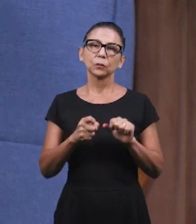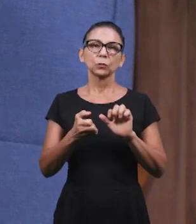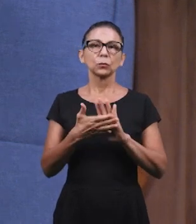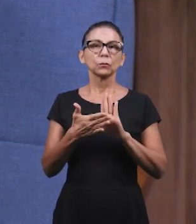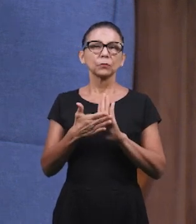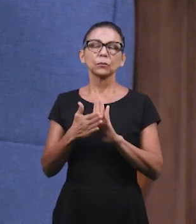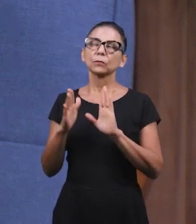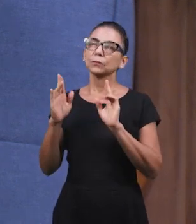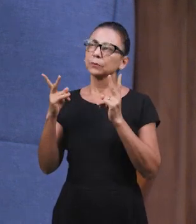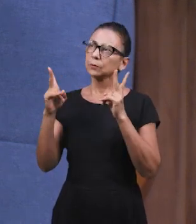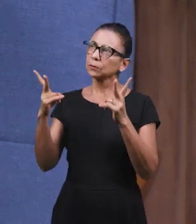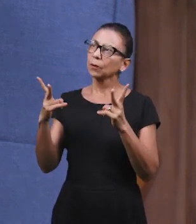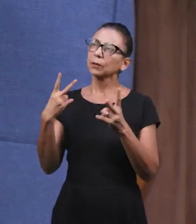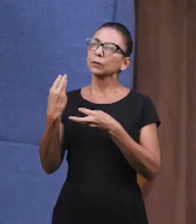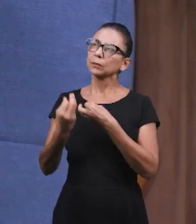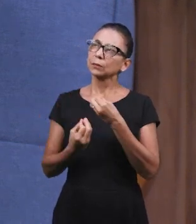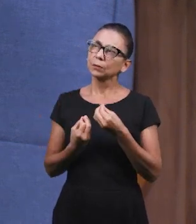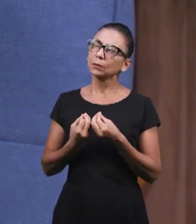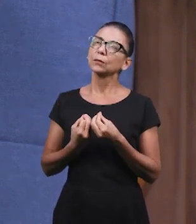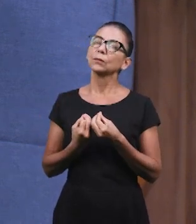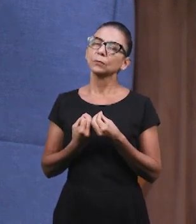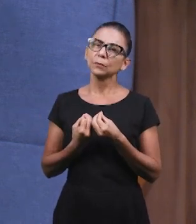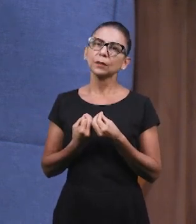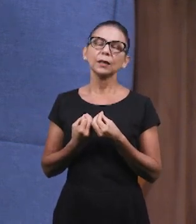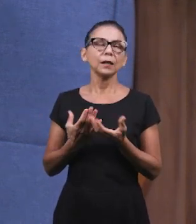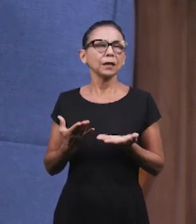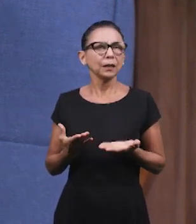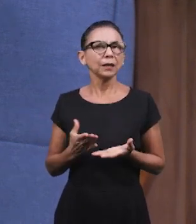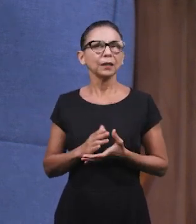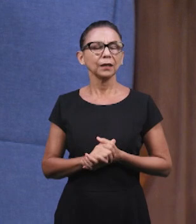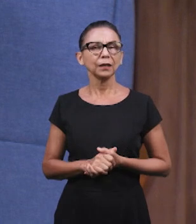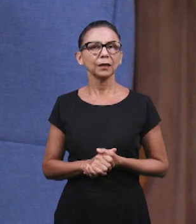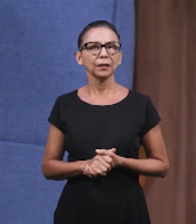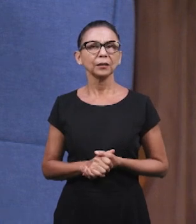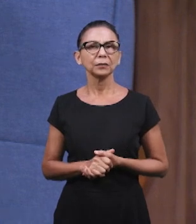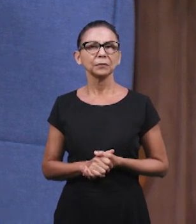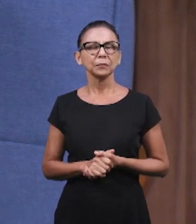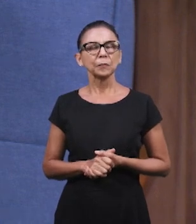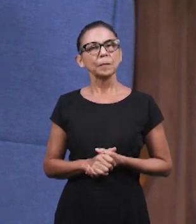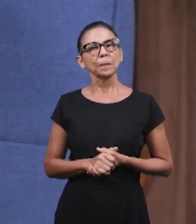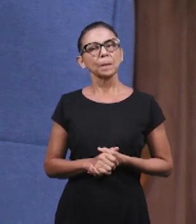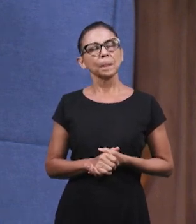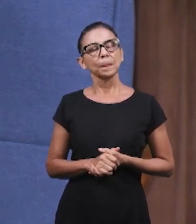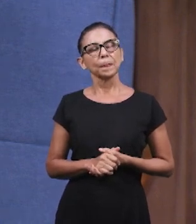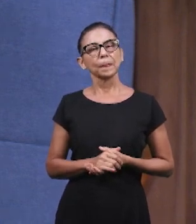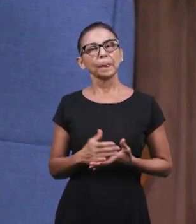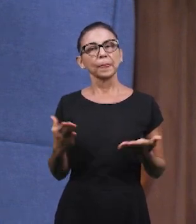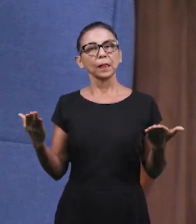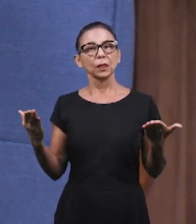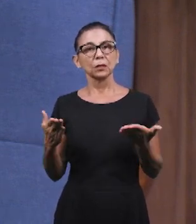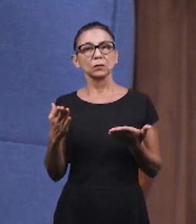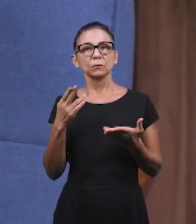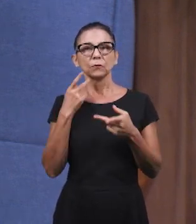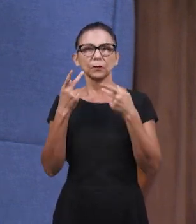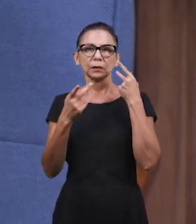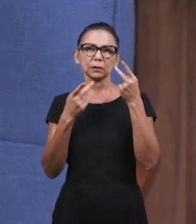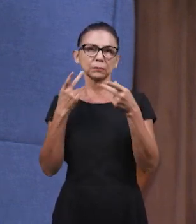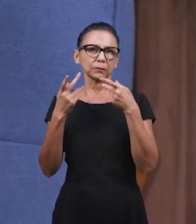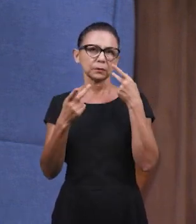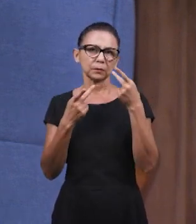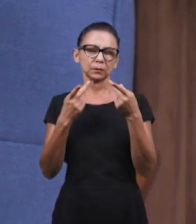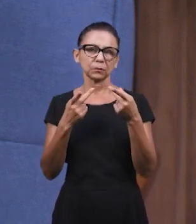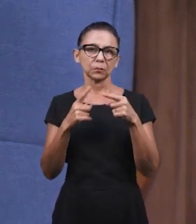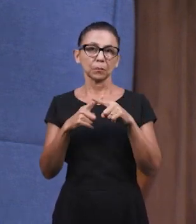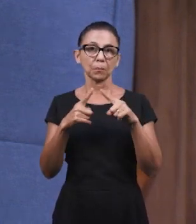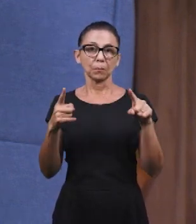en principe c'est théorique. Nous parlons de quelque chose, mais quand vous avez l'évidence de votre vie,